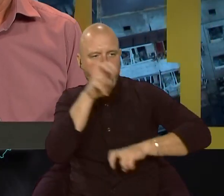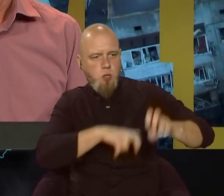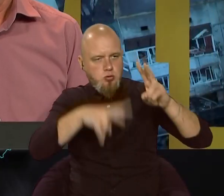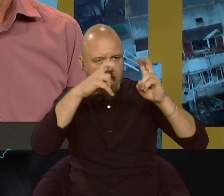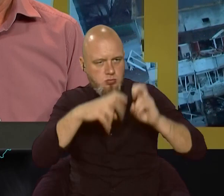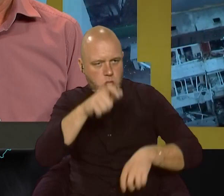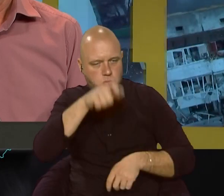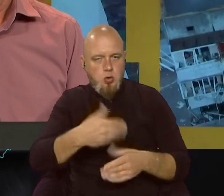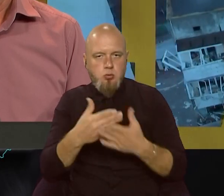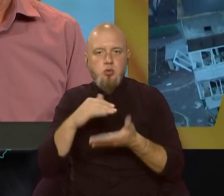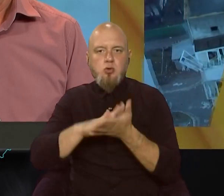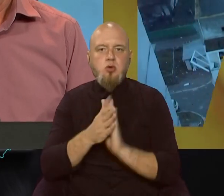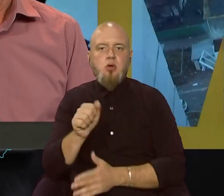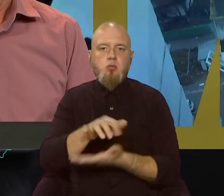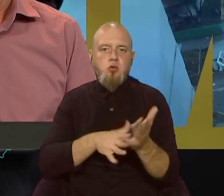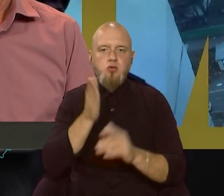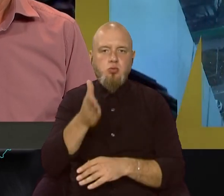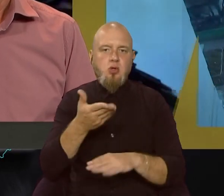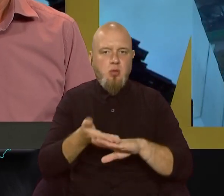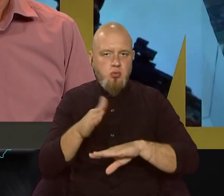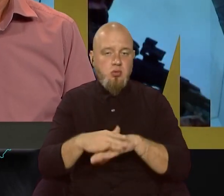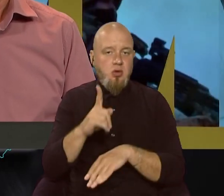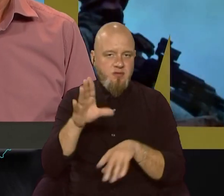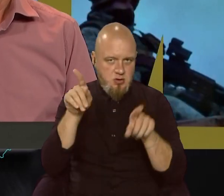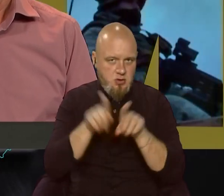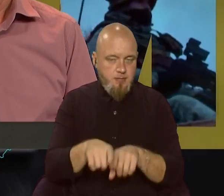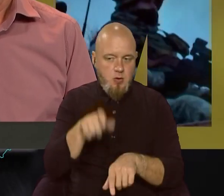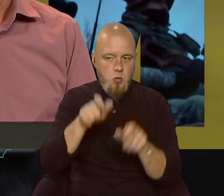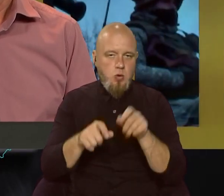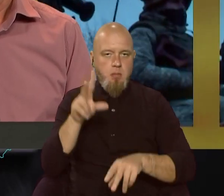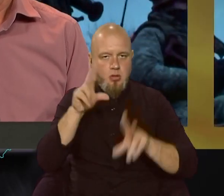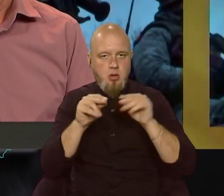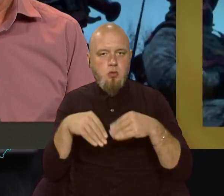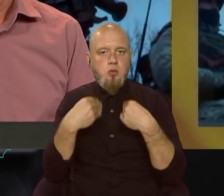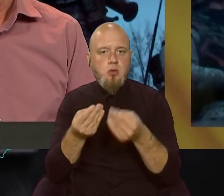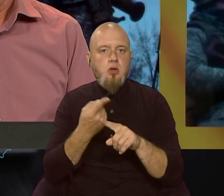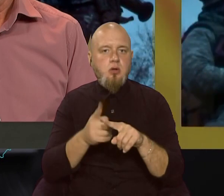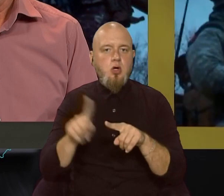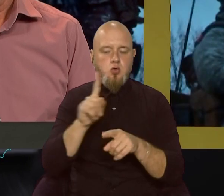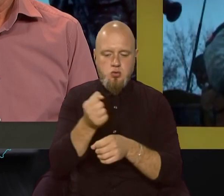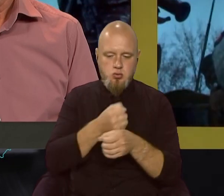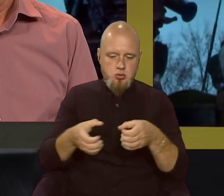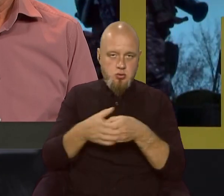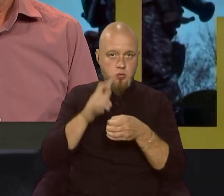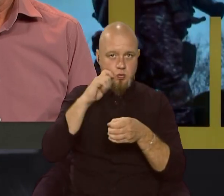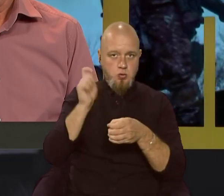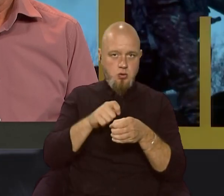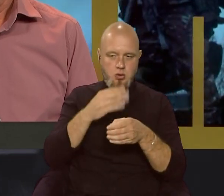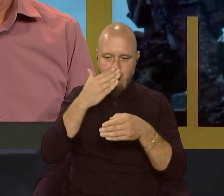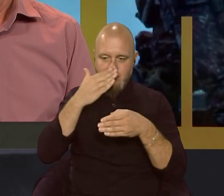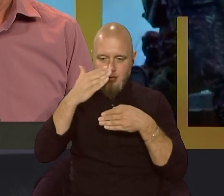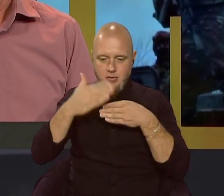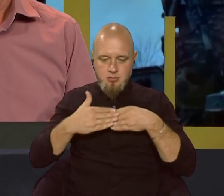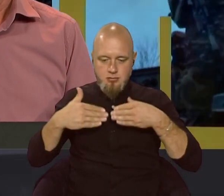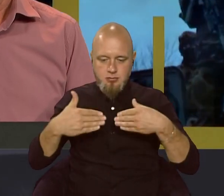Тобто ситуація продовжує бути напружена, але все ж таки людям надію дає те, що Збройні Сили України наближаються